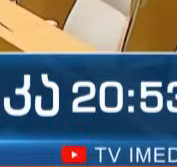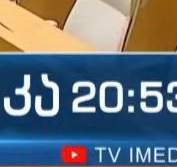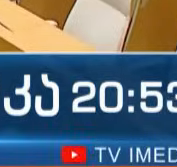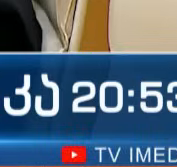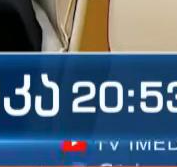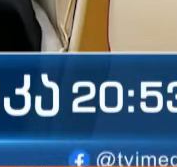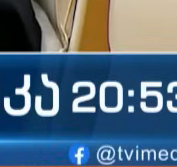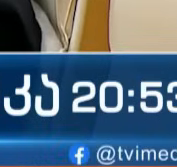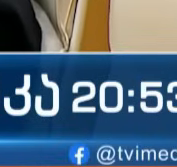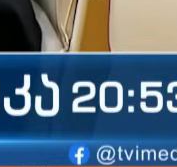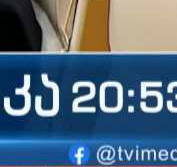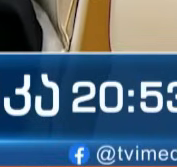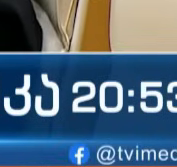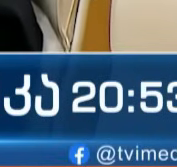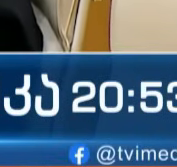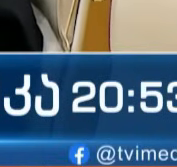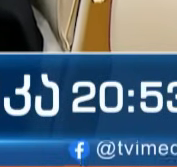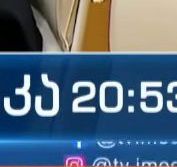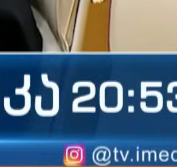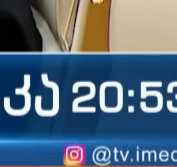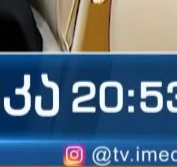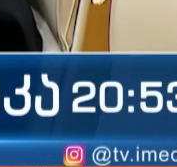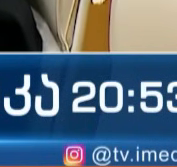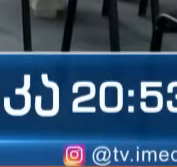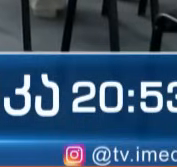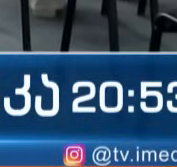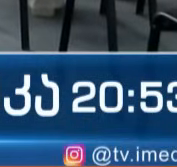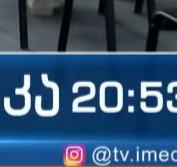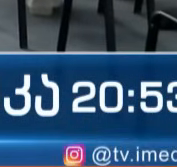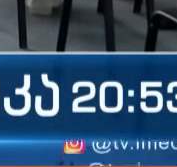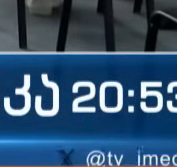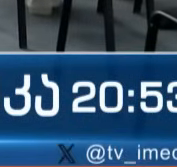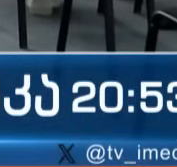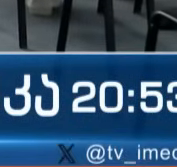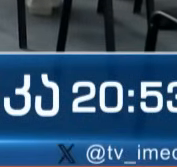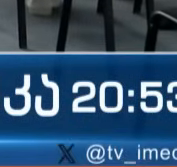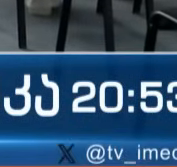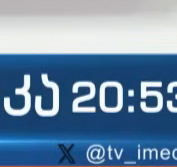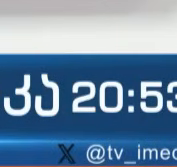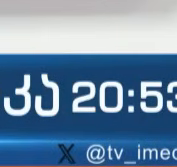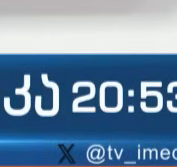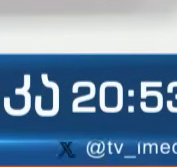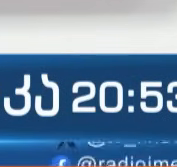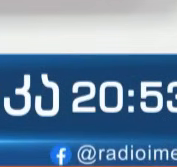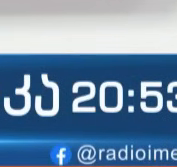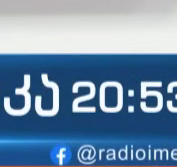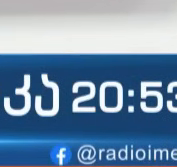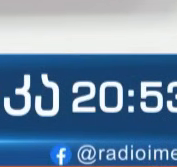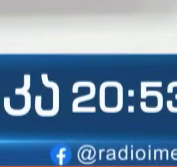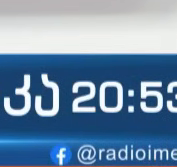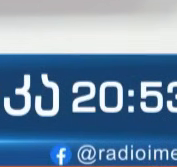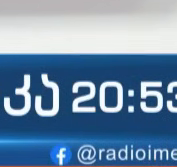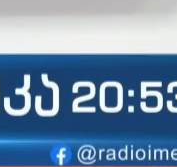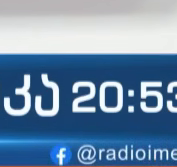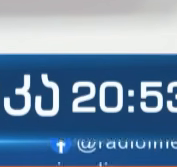პარლამენტში აქტიურობდა მისი პოზიციის გასამყარებლად ასპარეზზე ყოფილი ბანკირების პარტიის კიდევ ერთი წევრი გამოჩნდა. კანონპროექტს პარტია